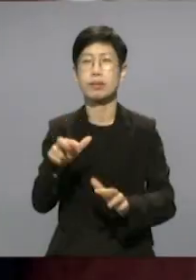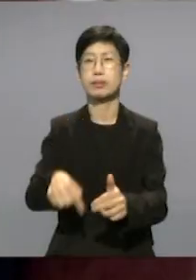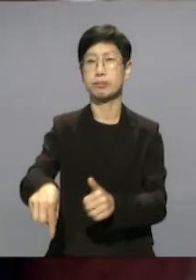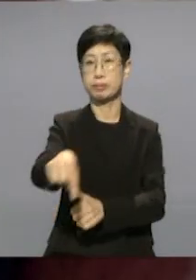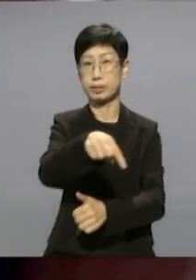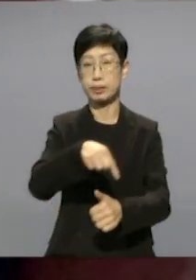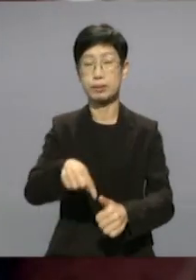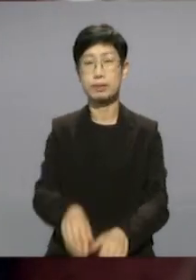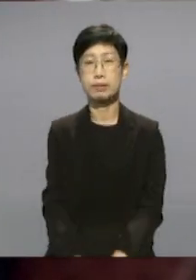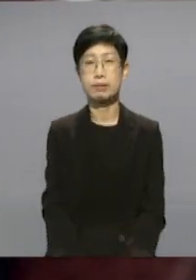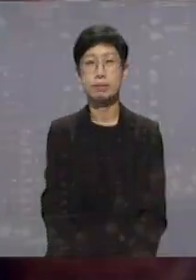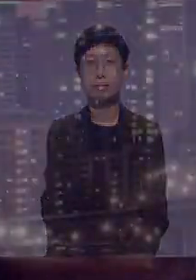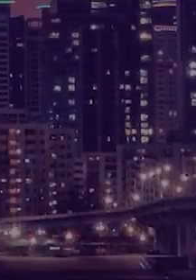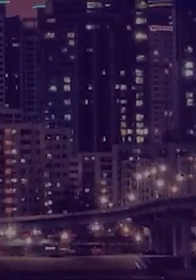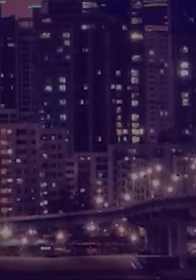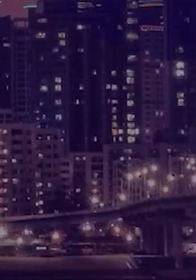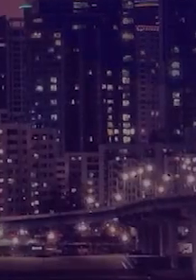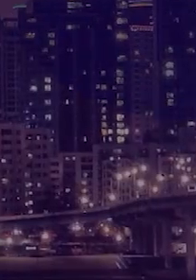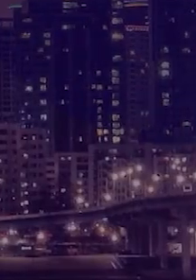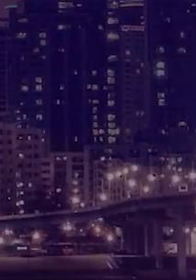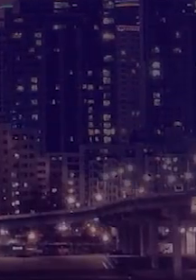월드뉴스 원음입니다